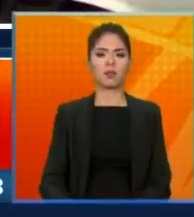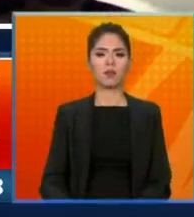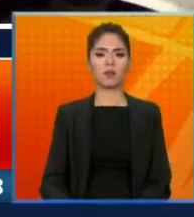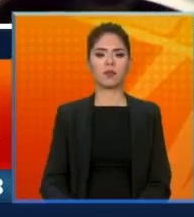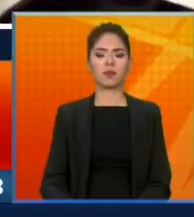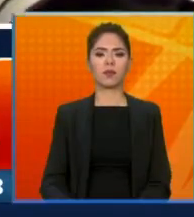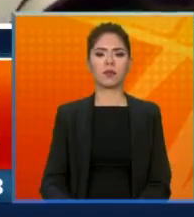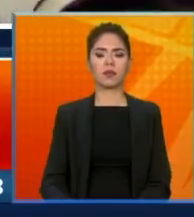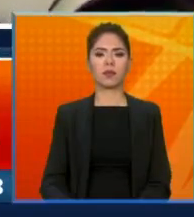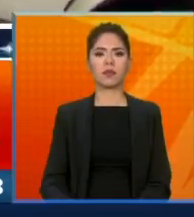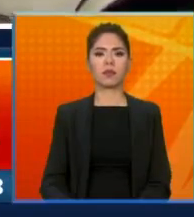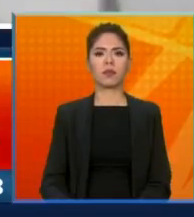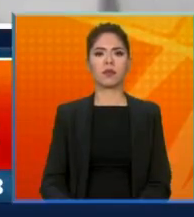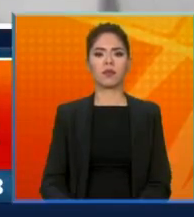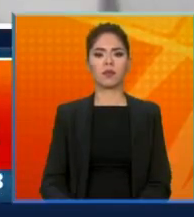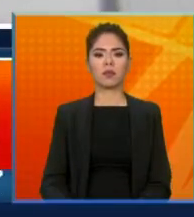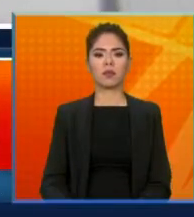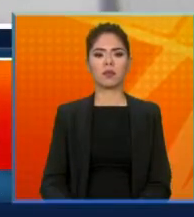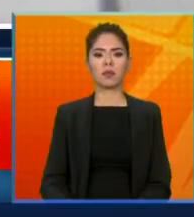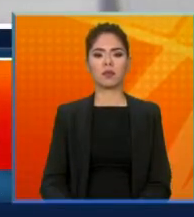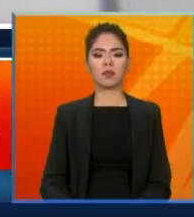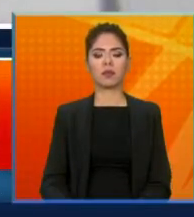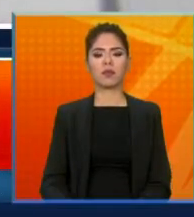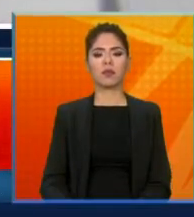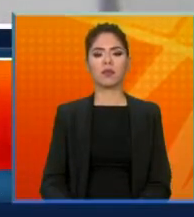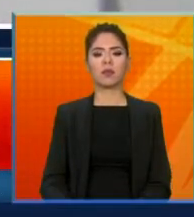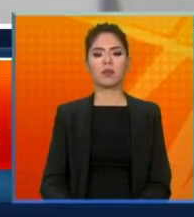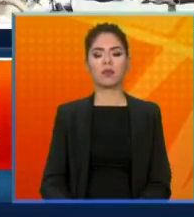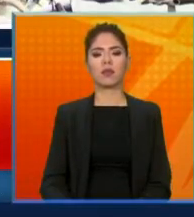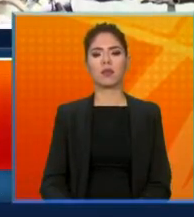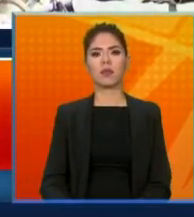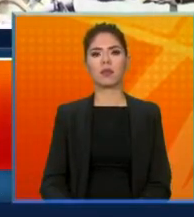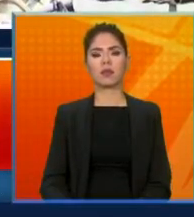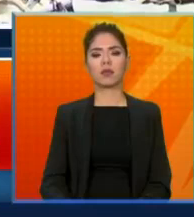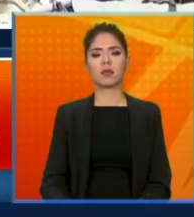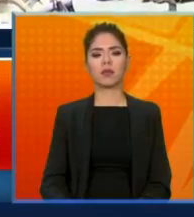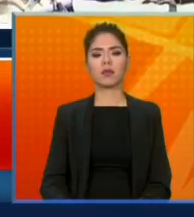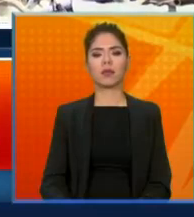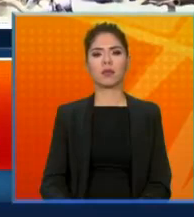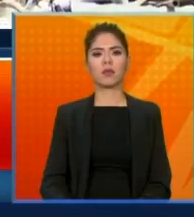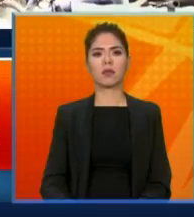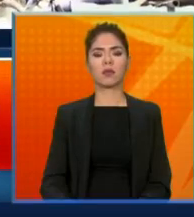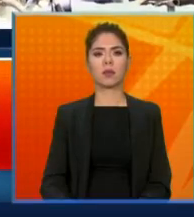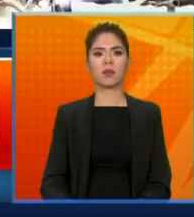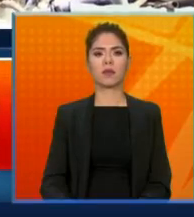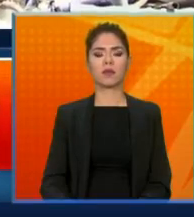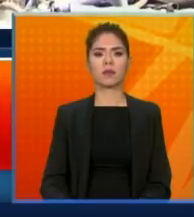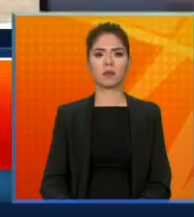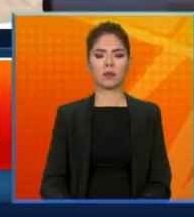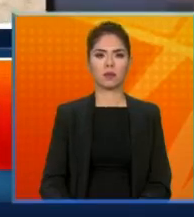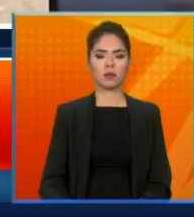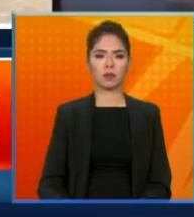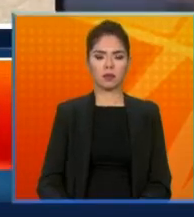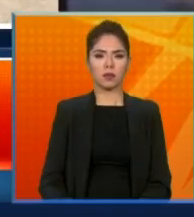büyük paralar götürmüş. Kimseden haberi yok tabii, söylemiyor çünkü kimse duymasın diye. Kendisine dolaşamadığımız zaman biz anlamıştık